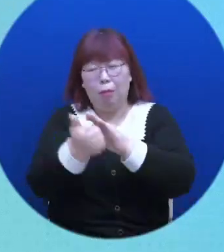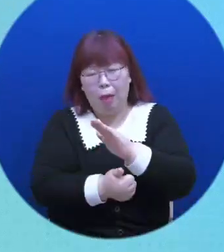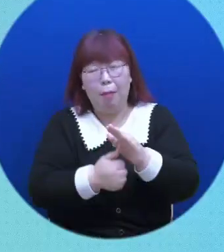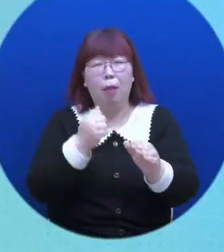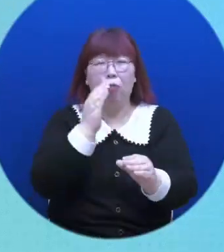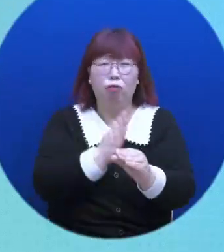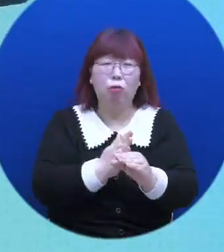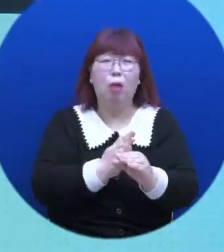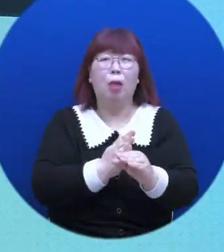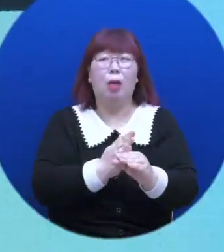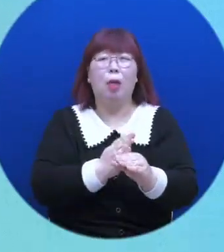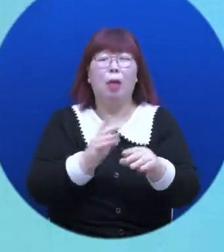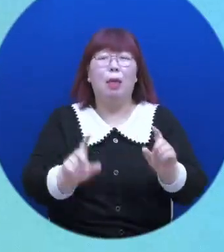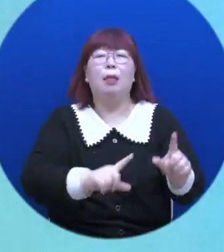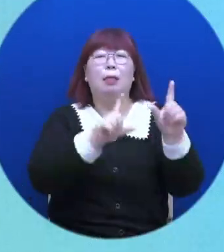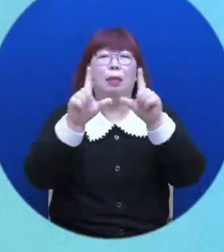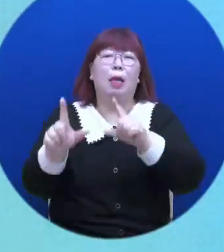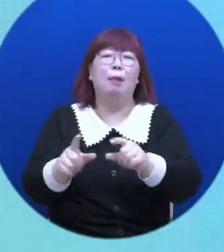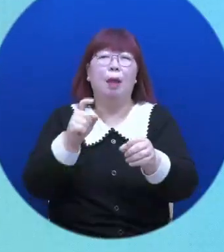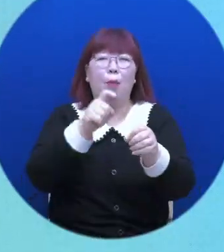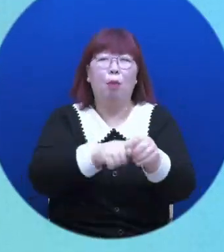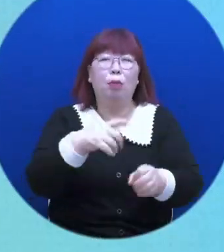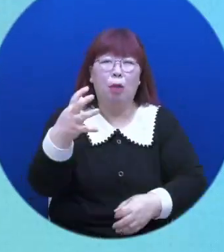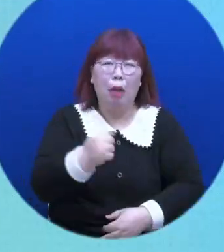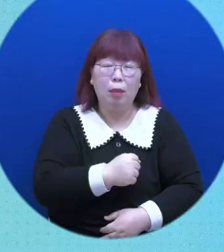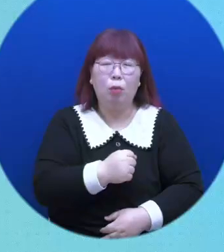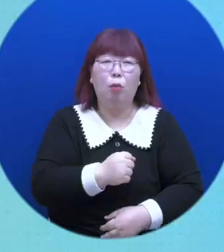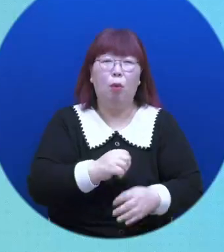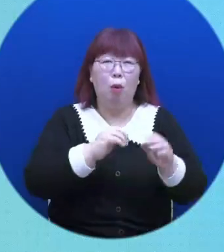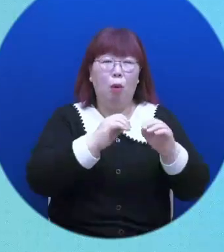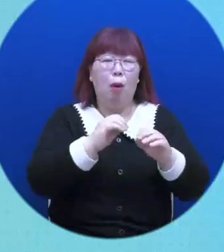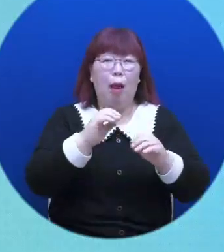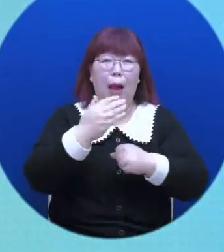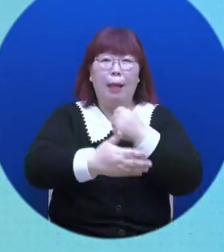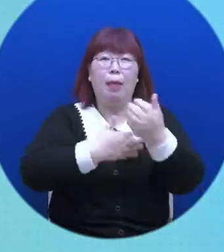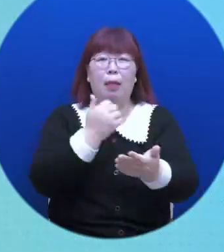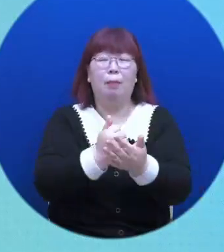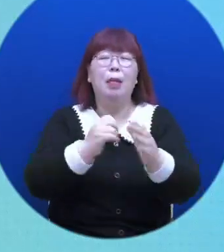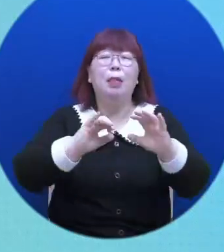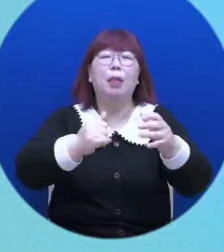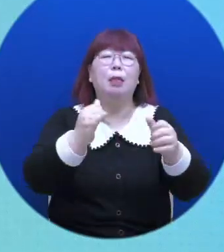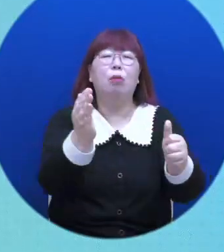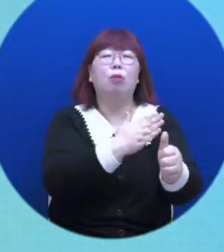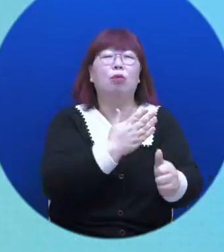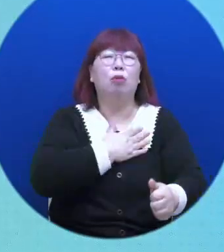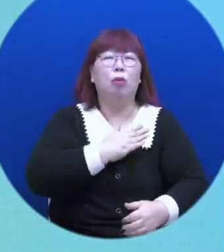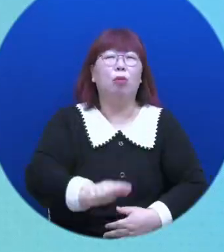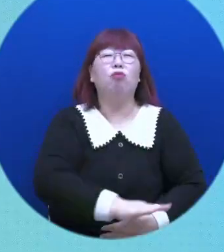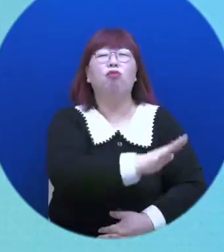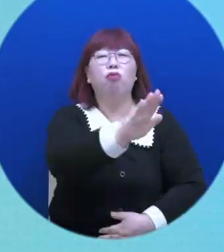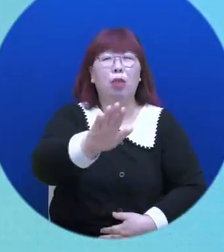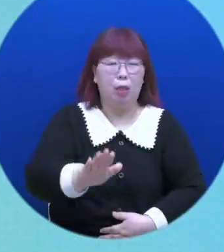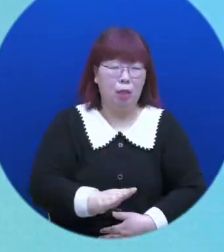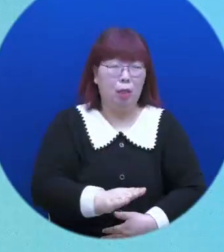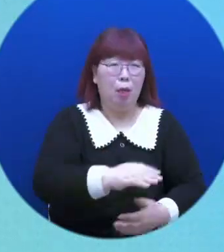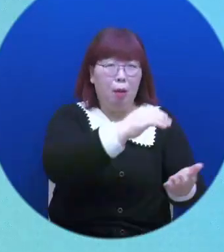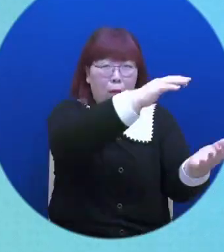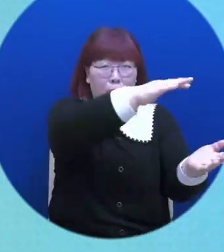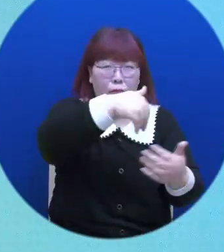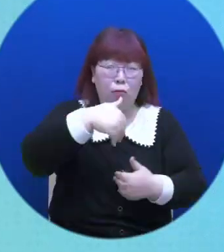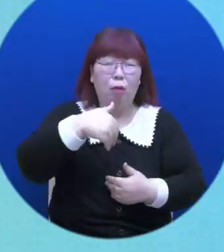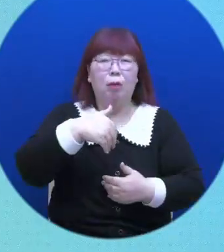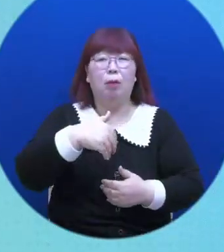목적을 가지고 하나님이 저와 여러분을 세상으로부터 불러내어 이 자리에 있게